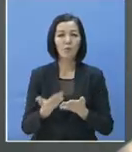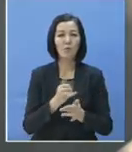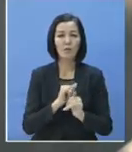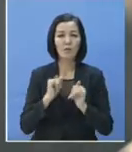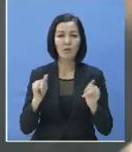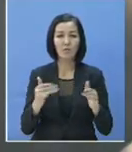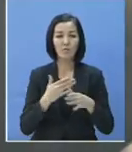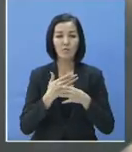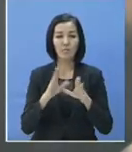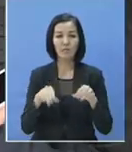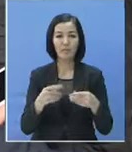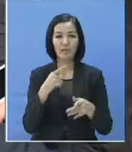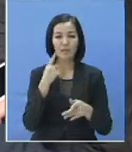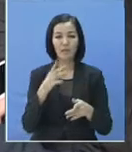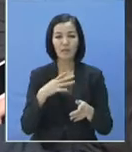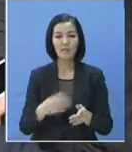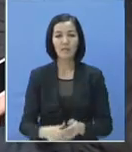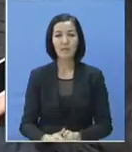ғана көрсету керектігін айтты.